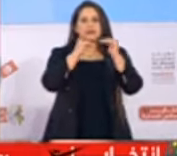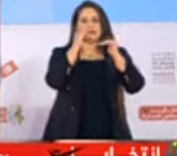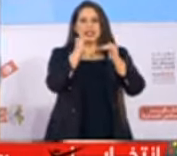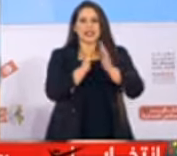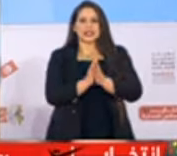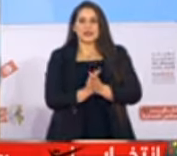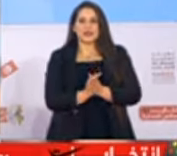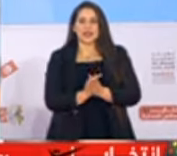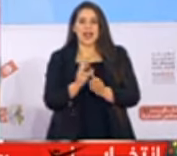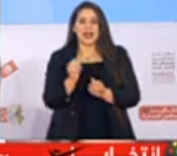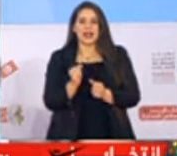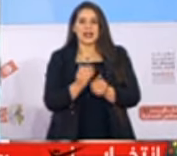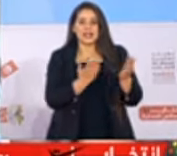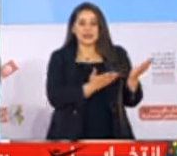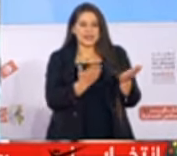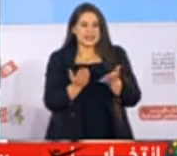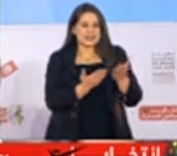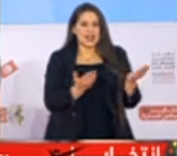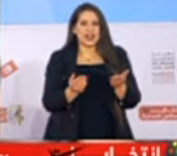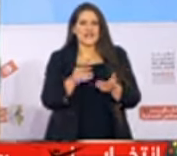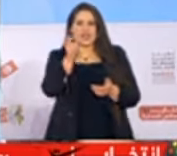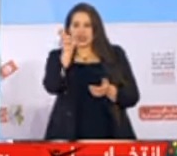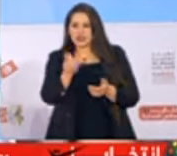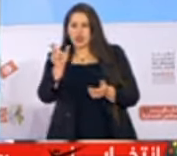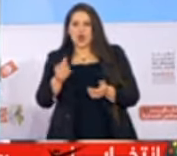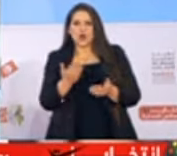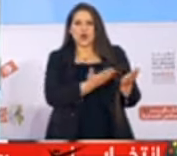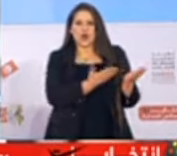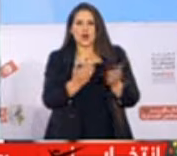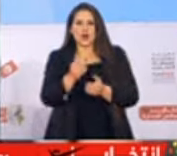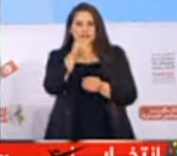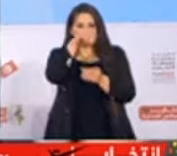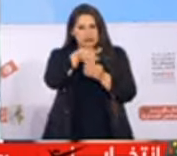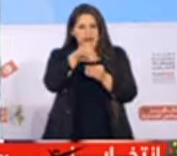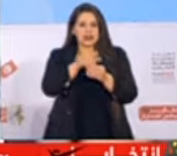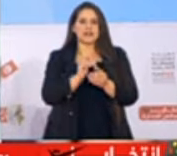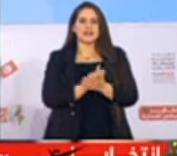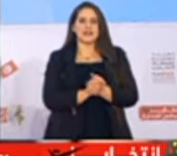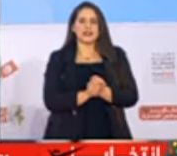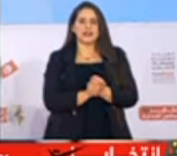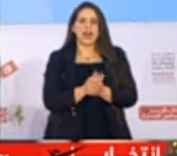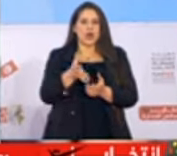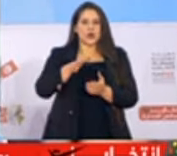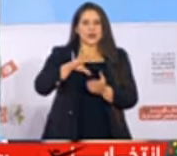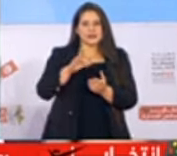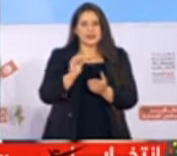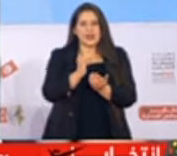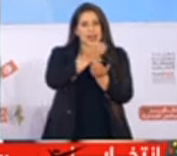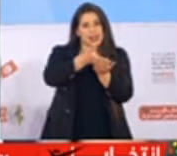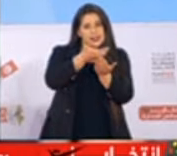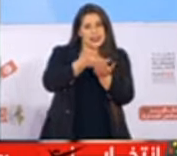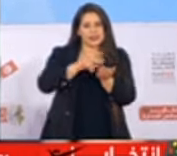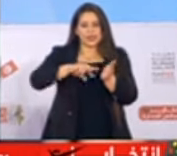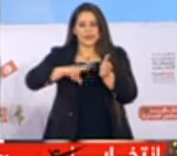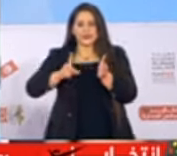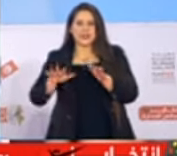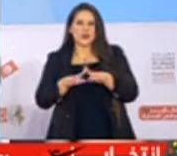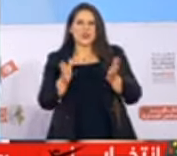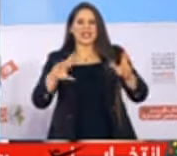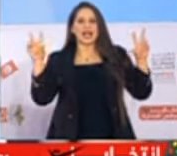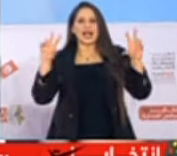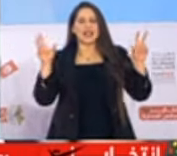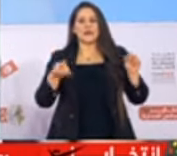تحفيز الناس على الإقبال على الانتخابات أو قراءة وتصورات أخرى اتصالية مع مختلف وسائل الإعلام